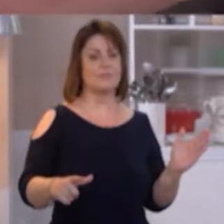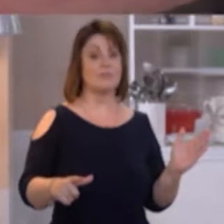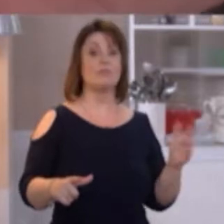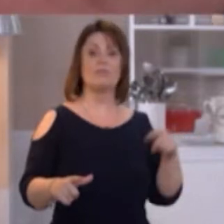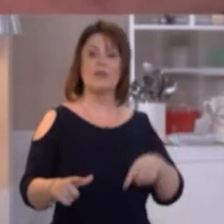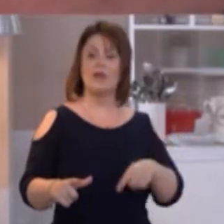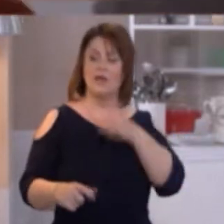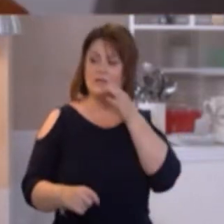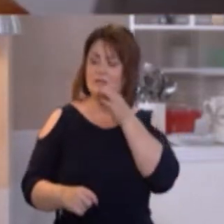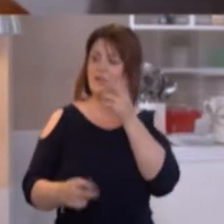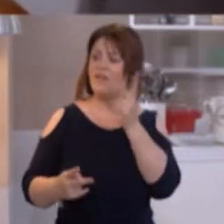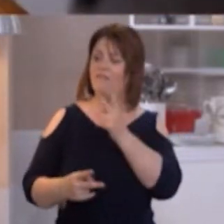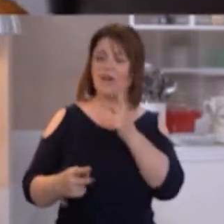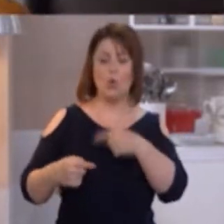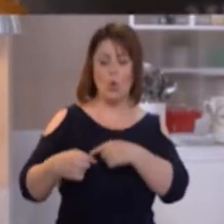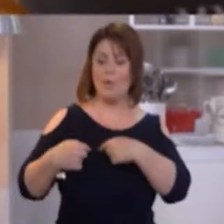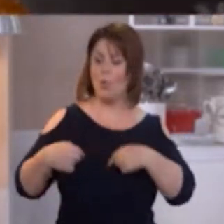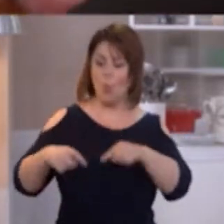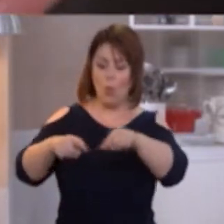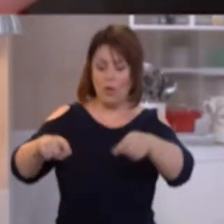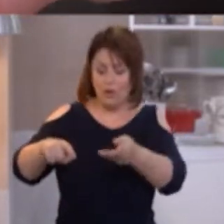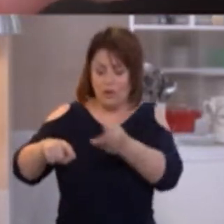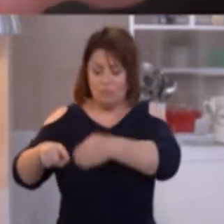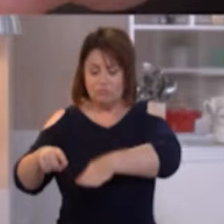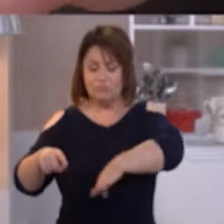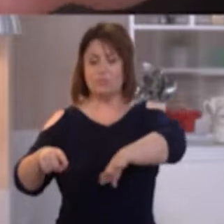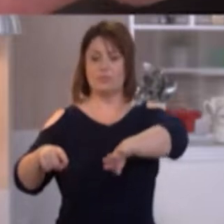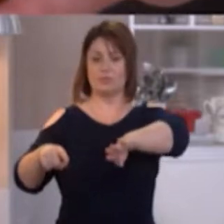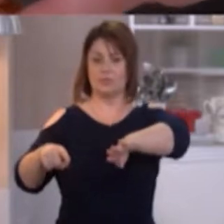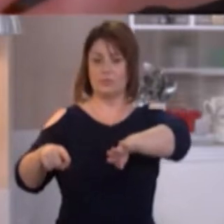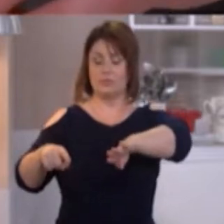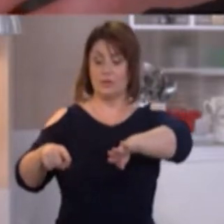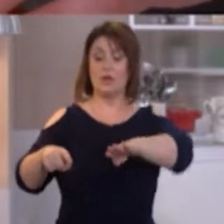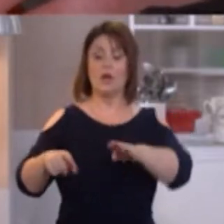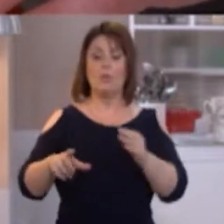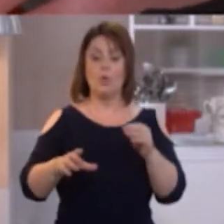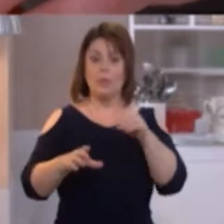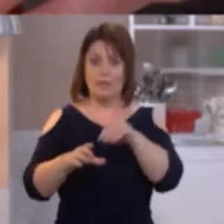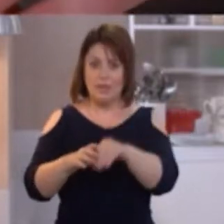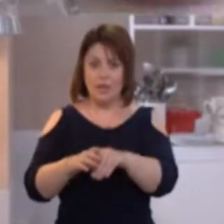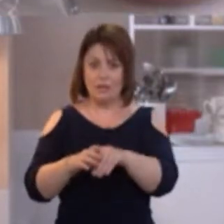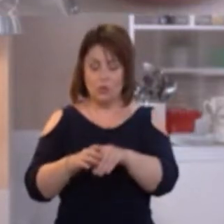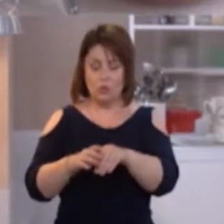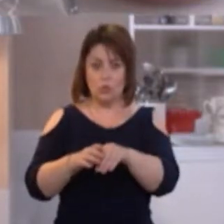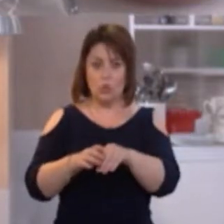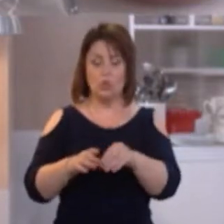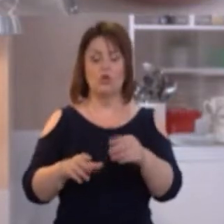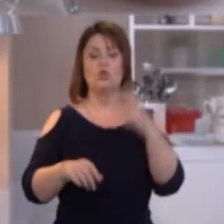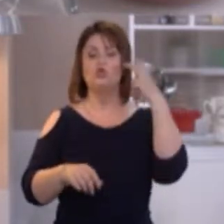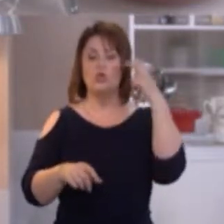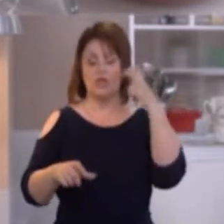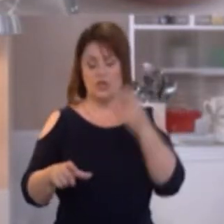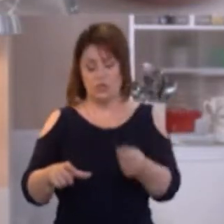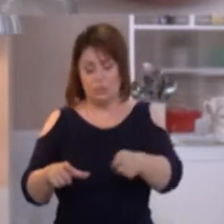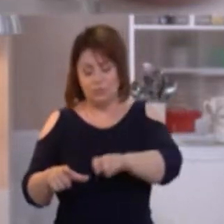Insomma, rendi il cuore, il centro concavo. Concavo, esatto. E andiamo a metterci dentro le ciliegie.